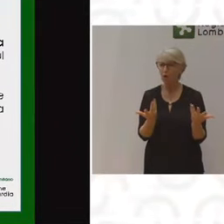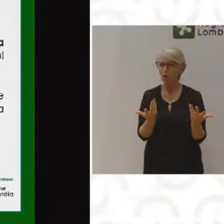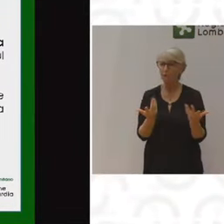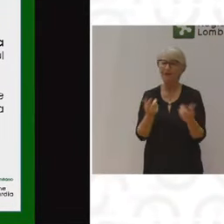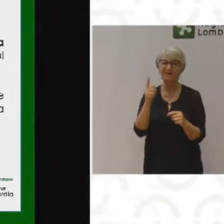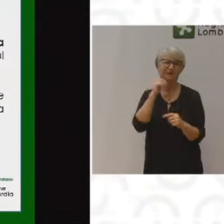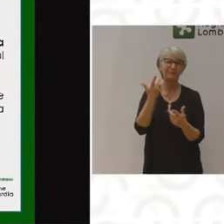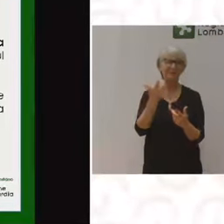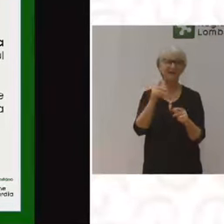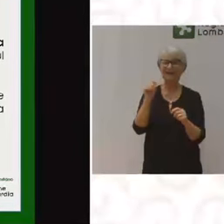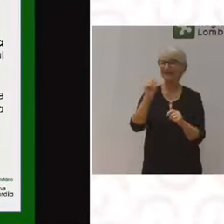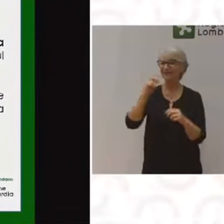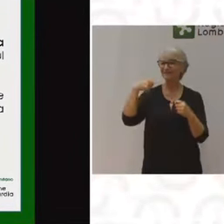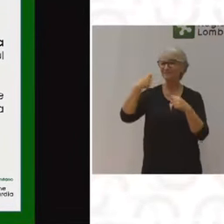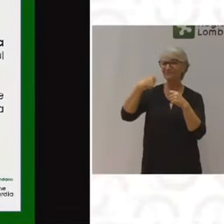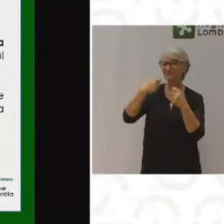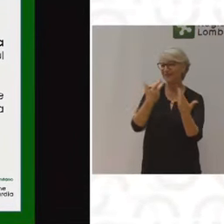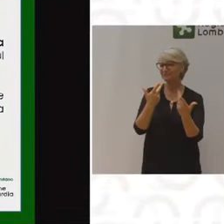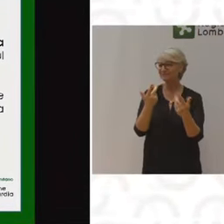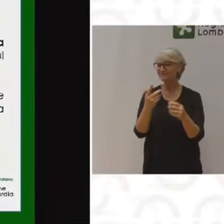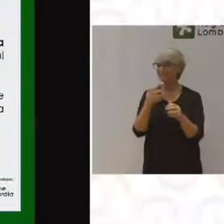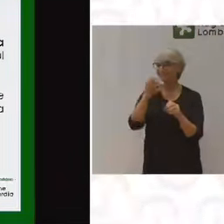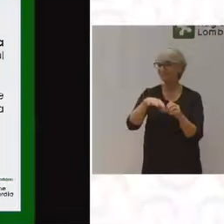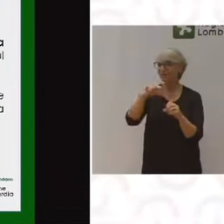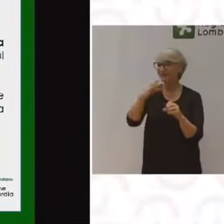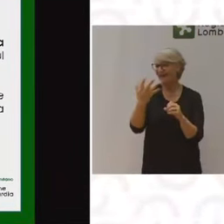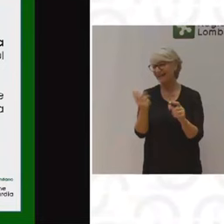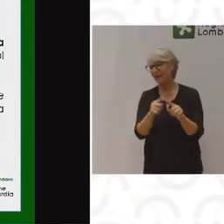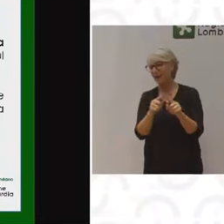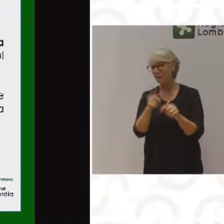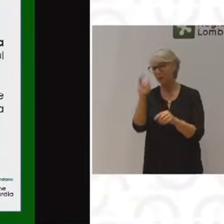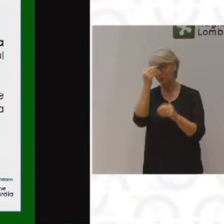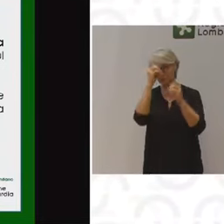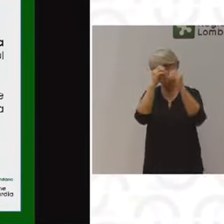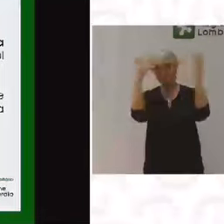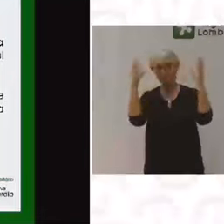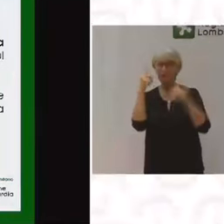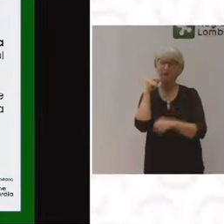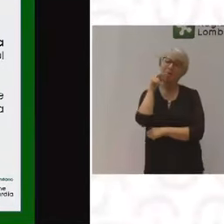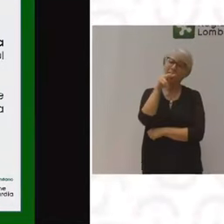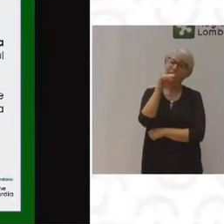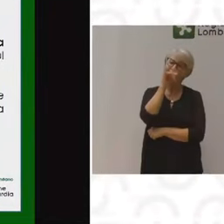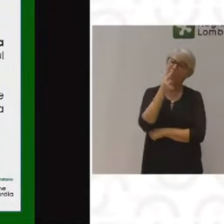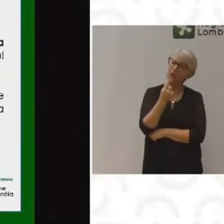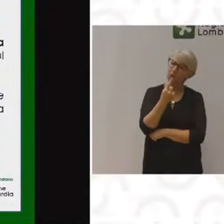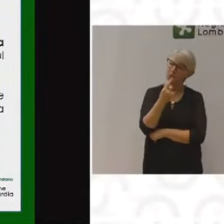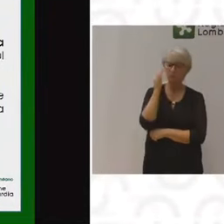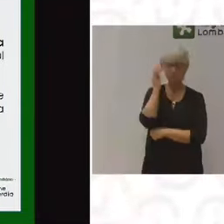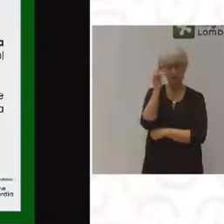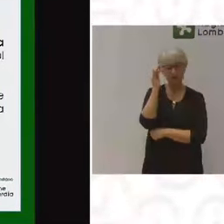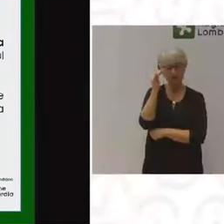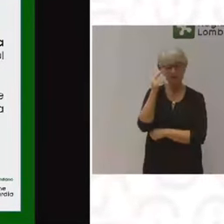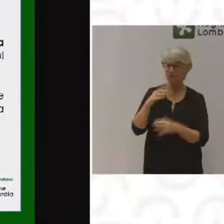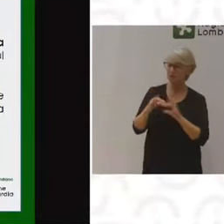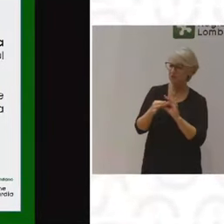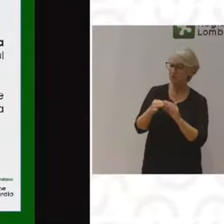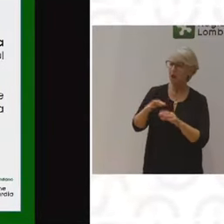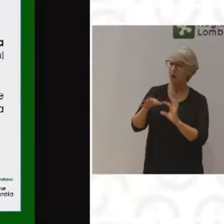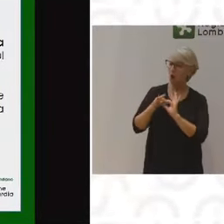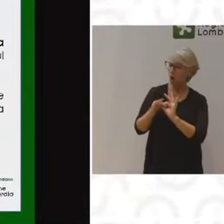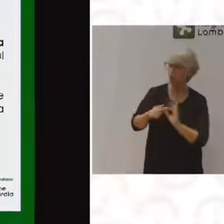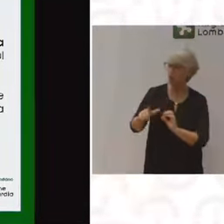TV, a episodi. Quindi potete anche pensare di vederne uno, poi riflettere con gli amici, con i